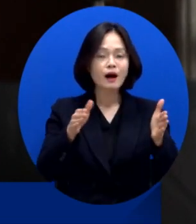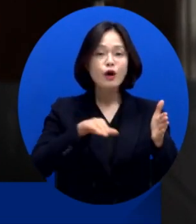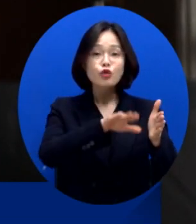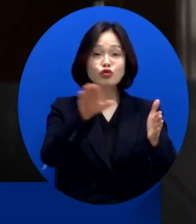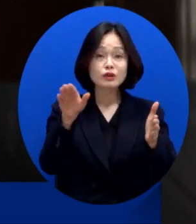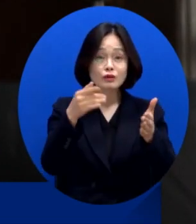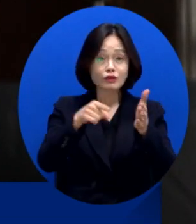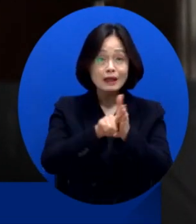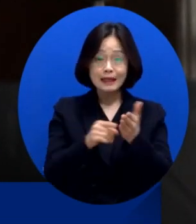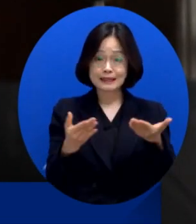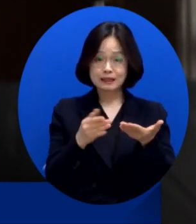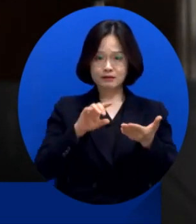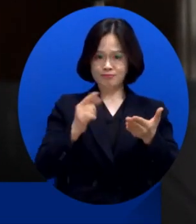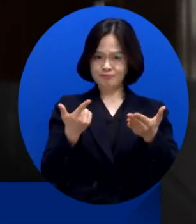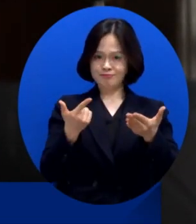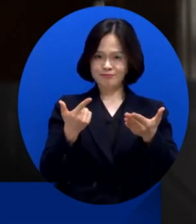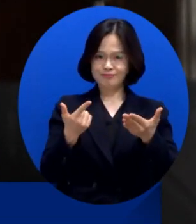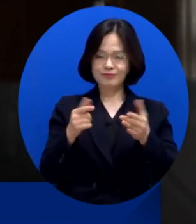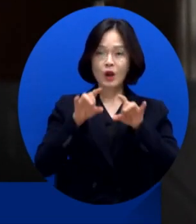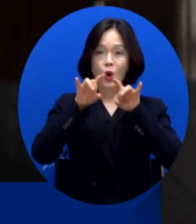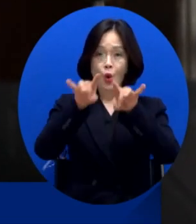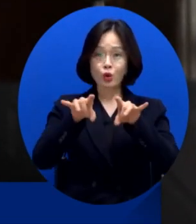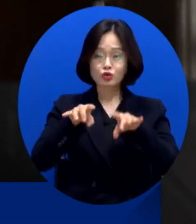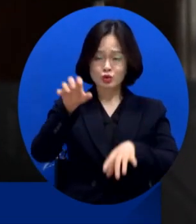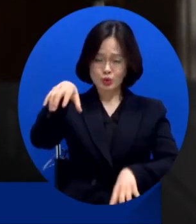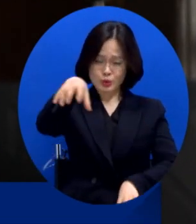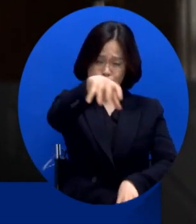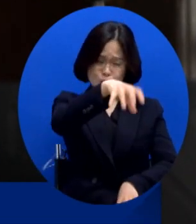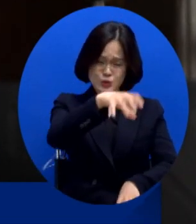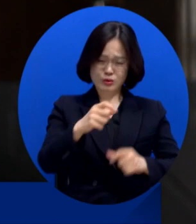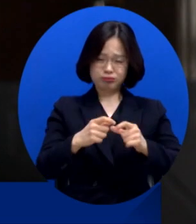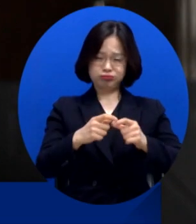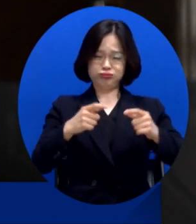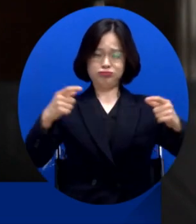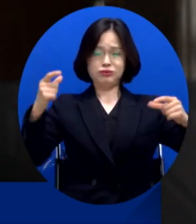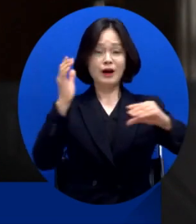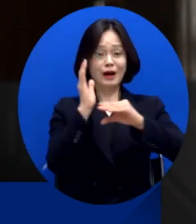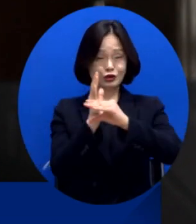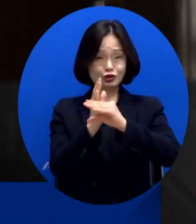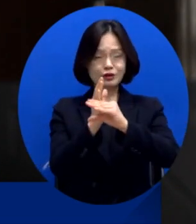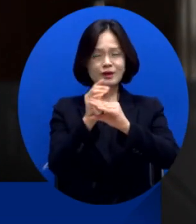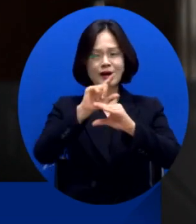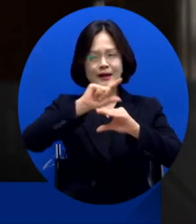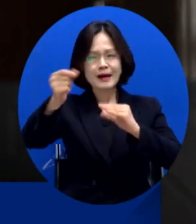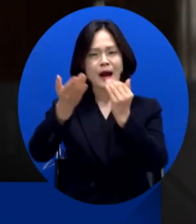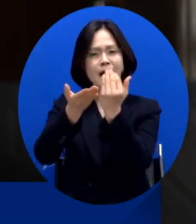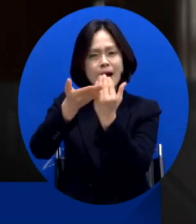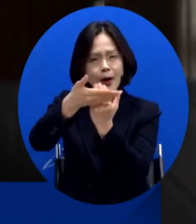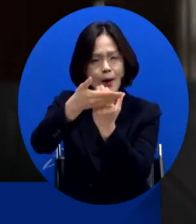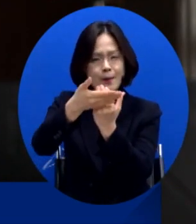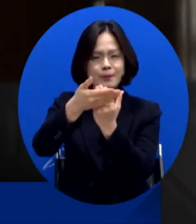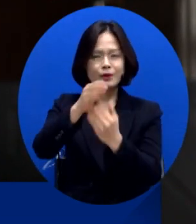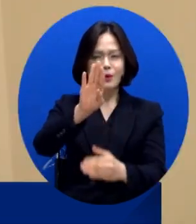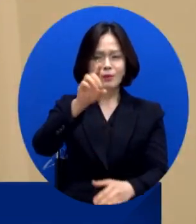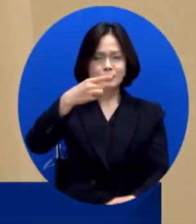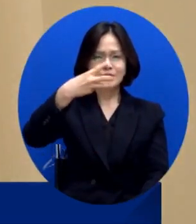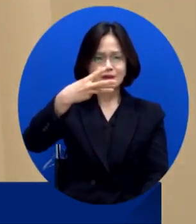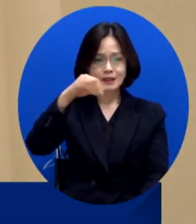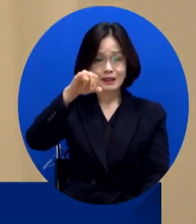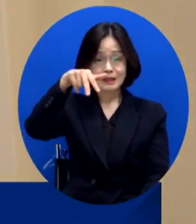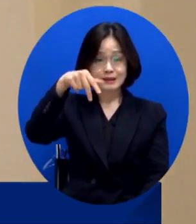호주 전역으로 지금 진행되고 있습니다. 저 멀리 섬인 타즈마니아, 또 멜번, 또 브리스번,